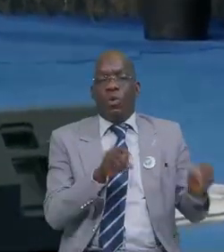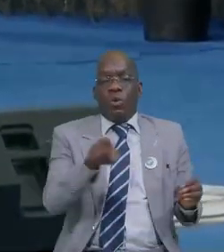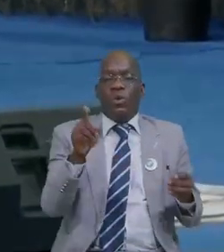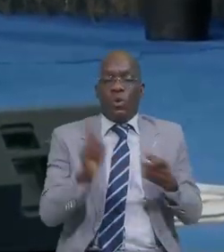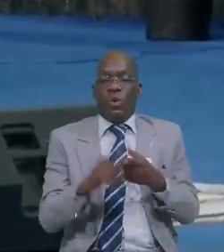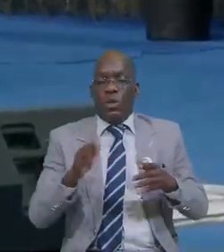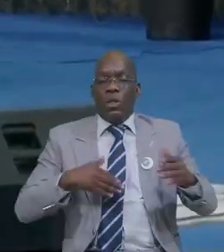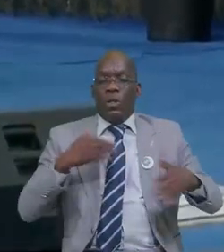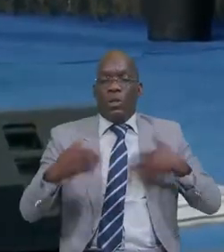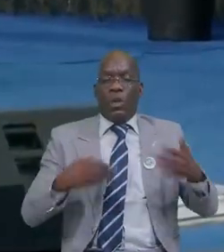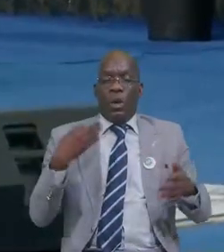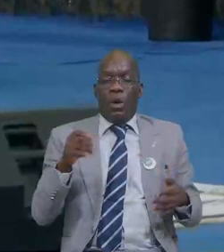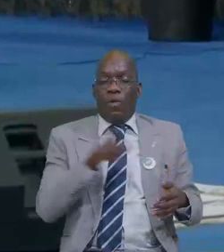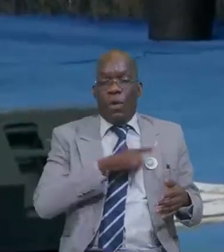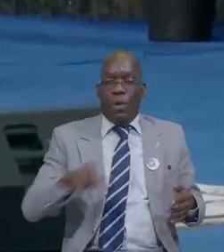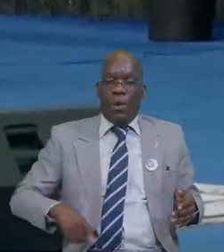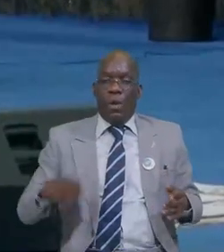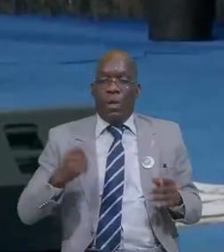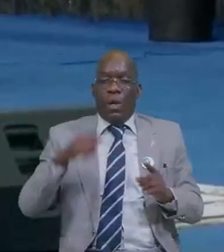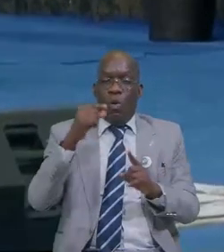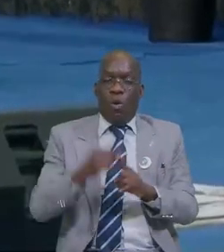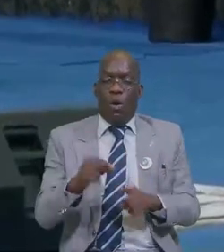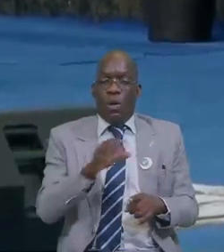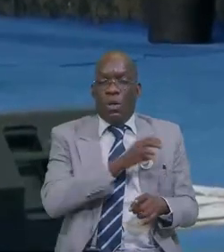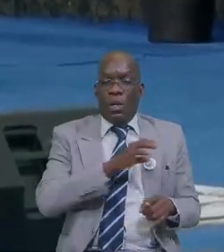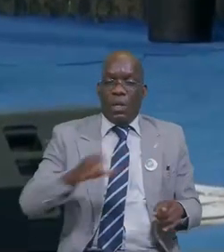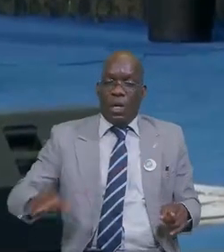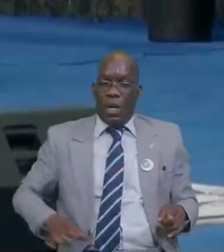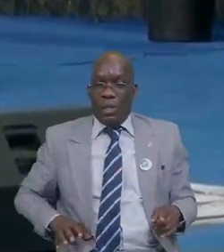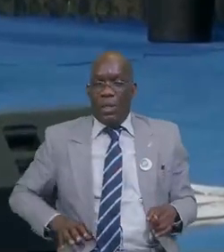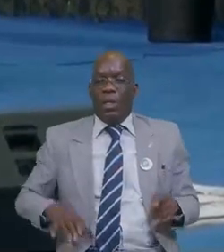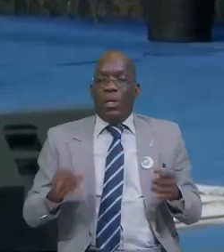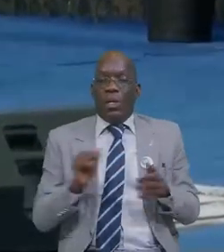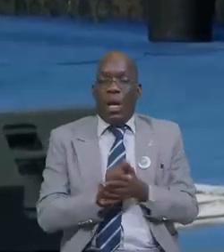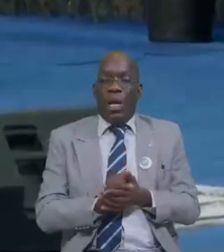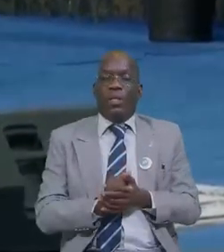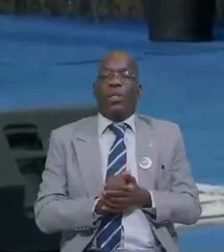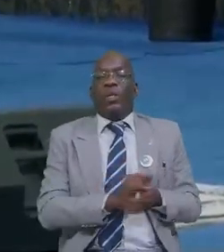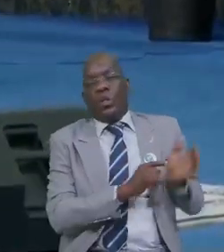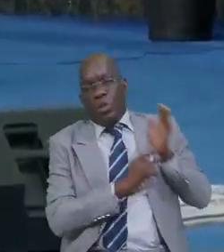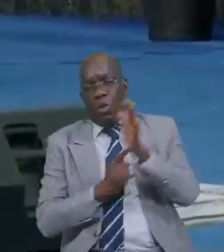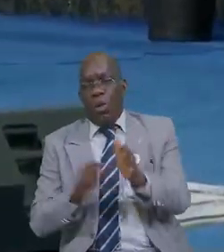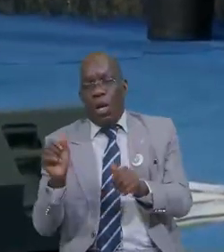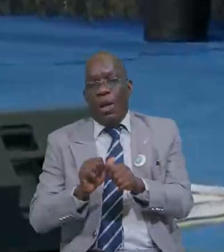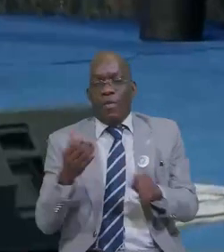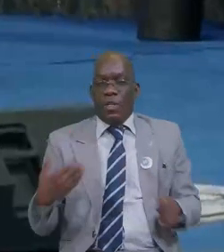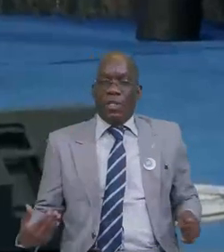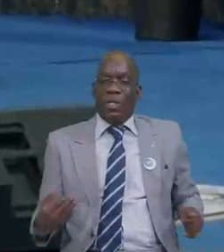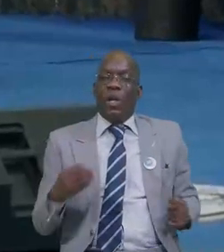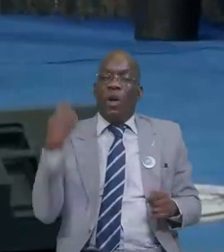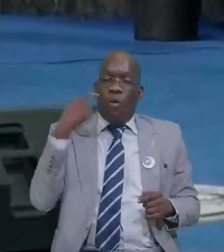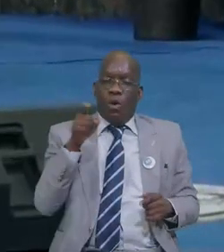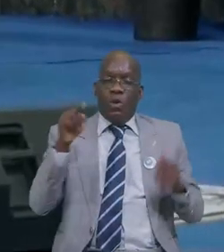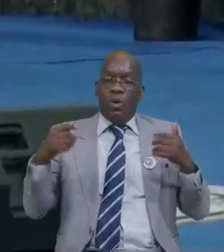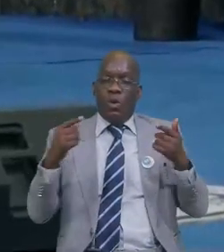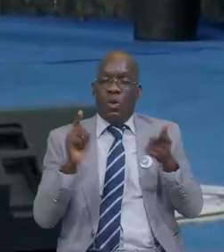dans la joie du Seigneur. Et Christ, là, le mot Christ, énonce tout. Pour que tu sois